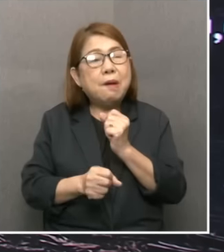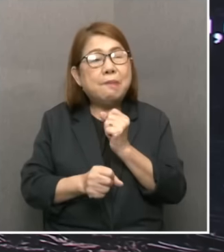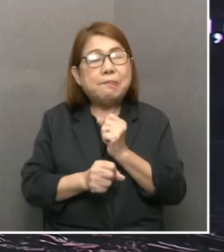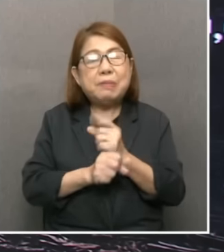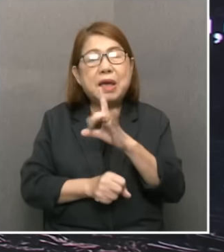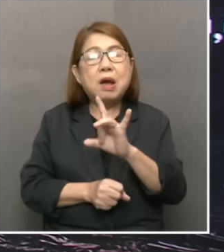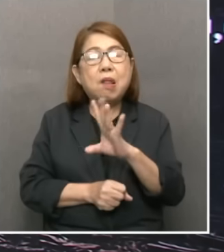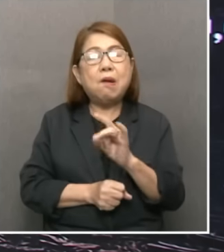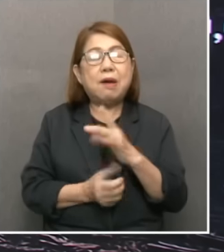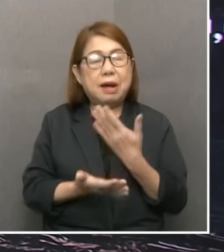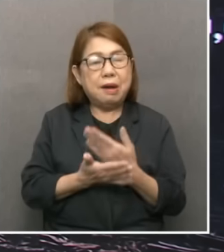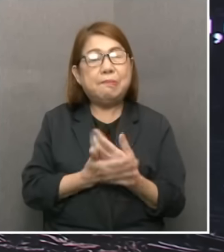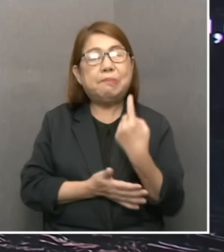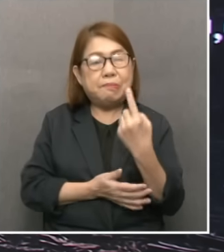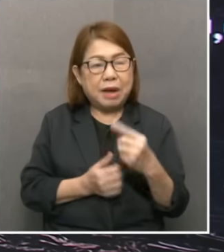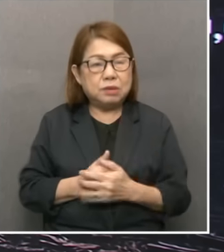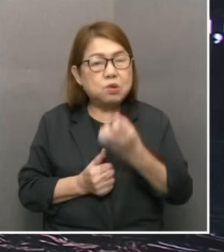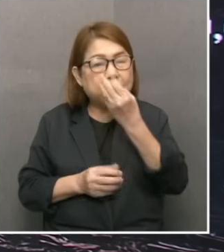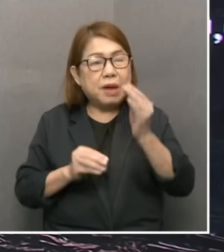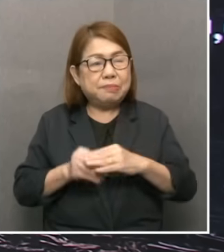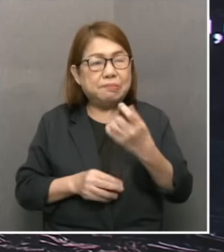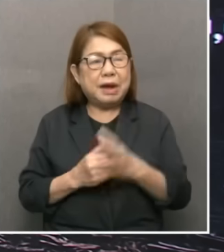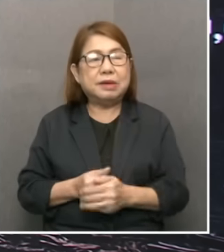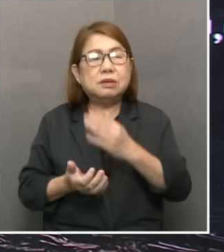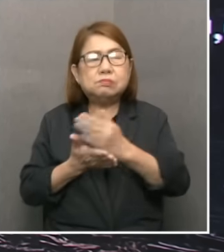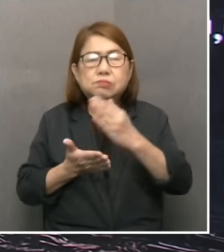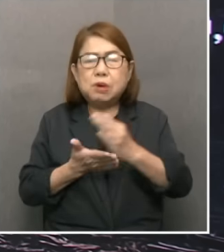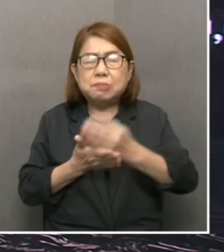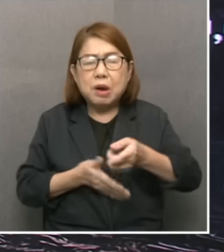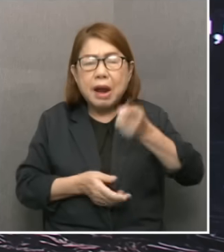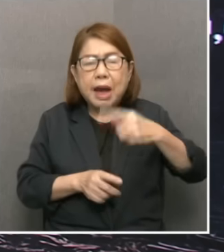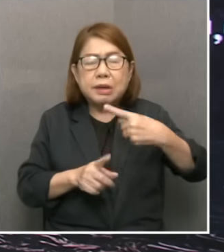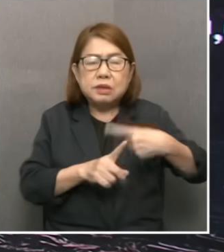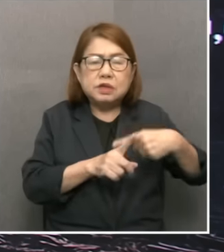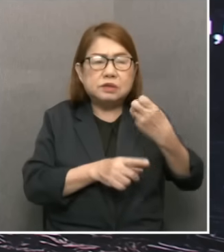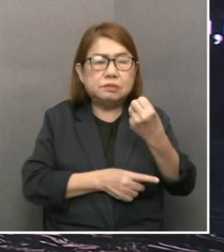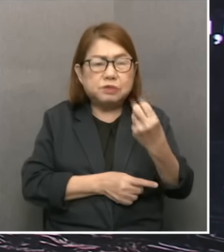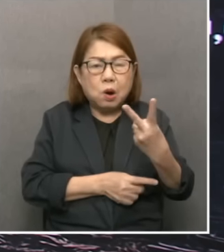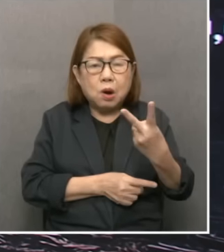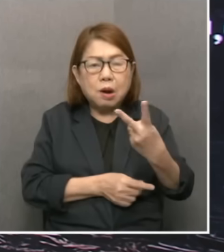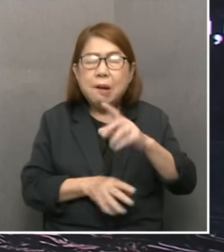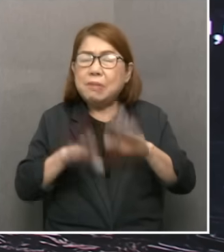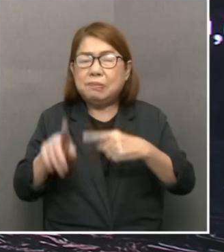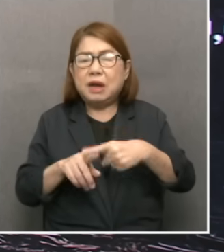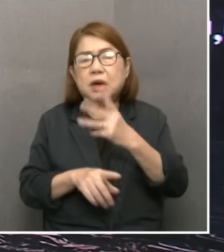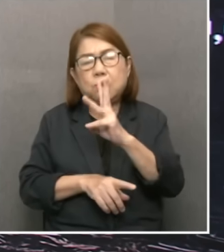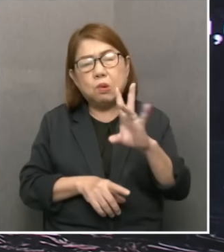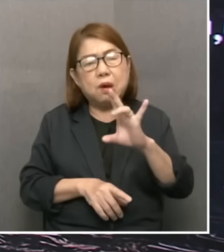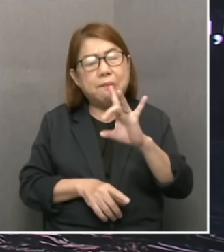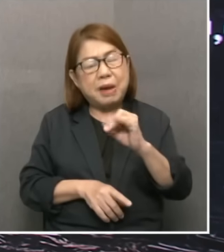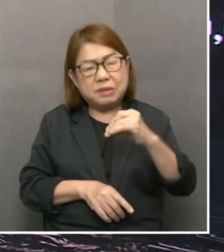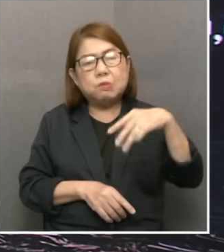สุด 12งวดแรกนะคะผ่อนชำระได้ 20ปีก็เท่ากับว่าผ่อนอยู่เดือนละ 689 . 84